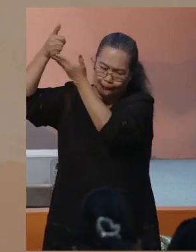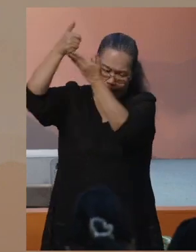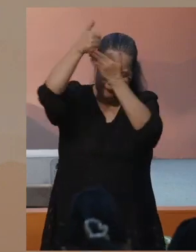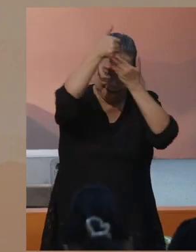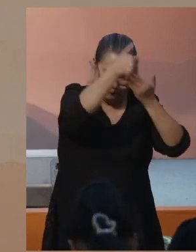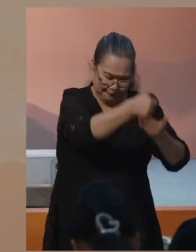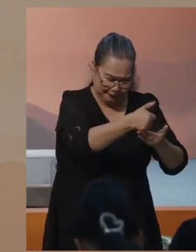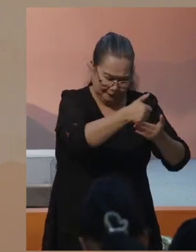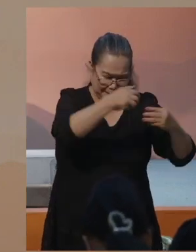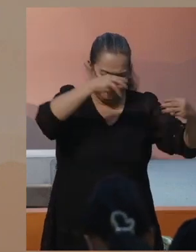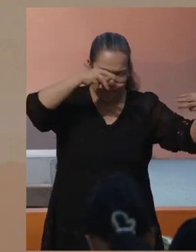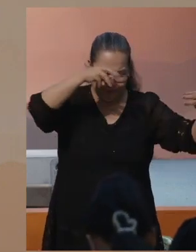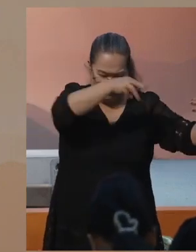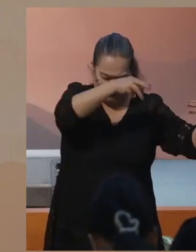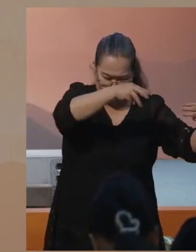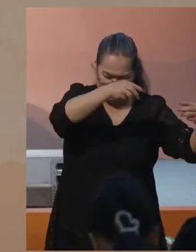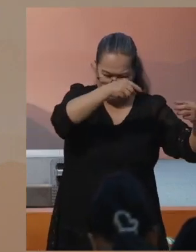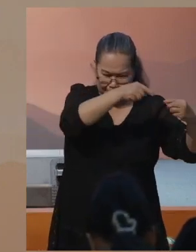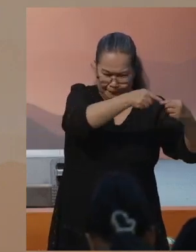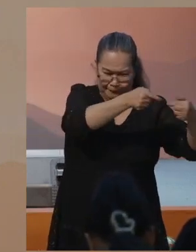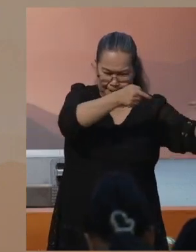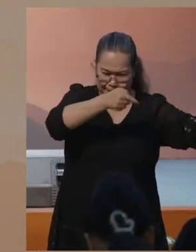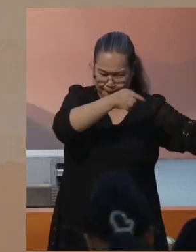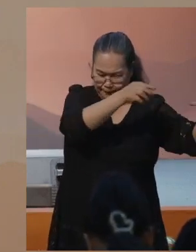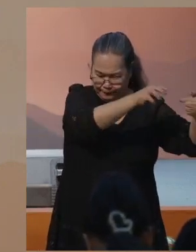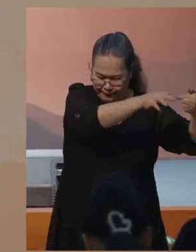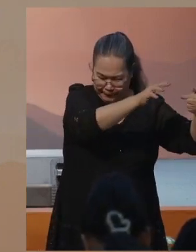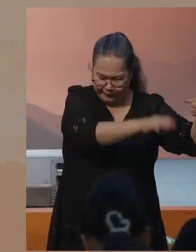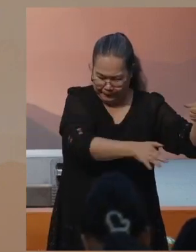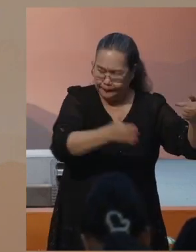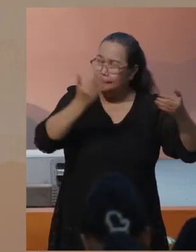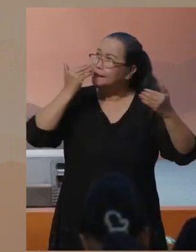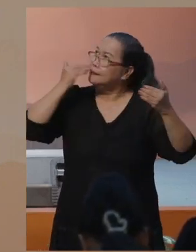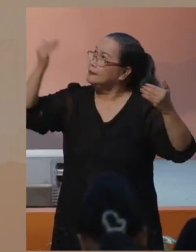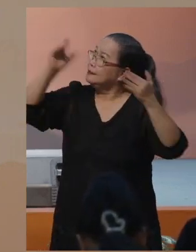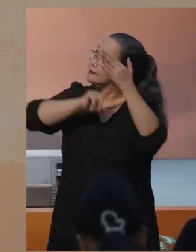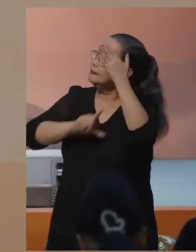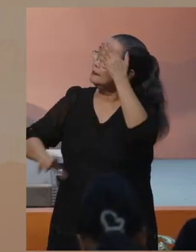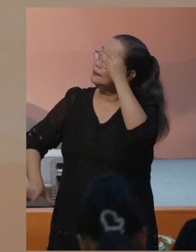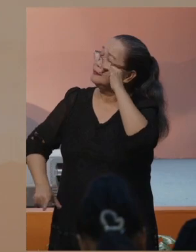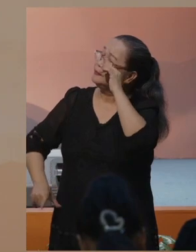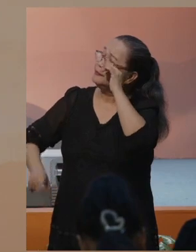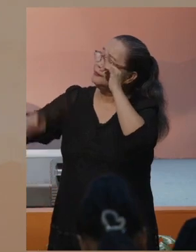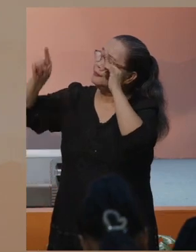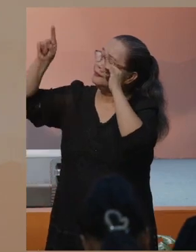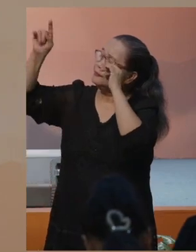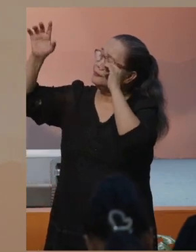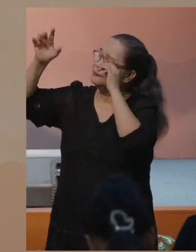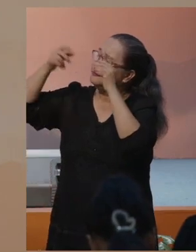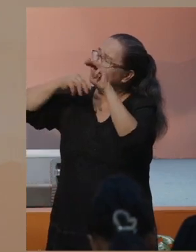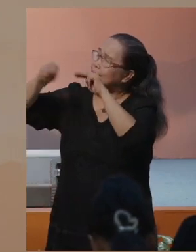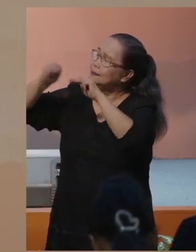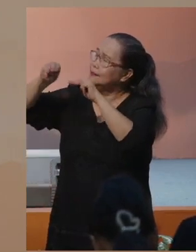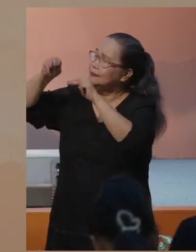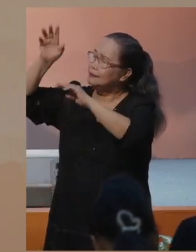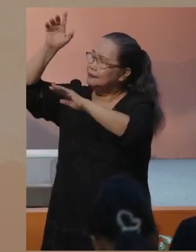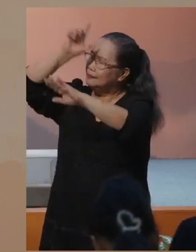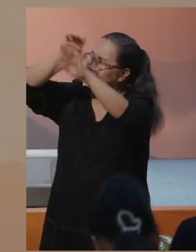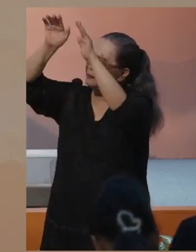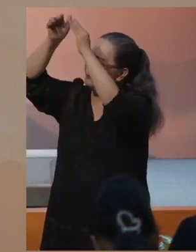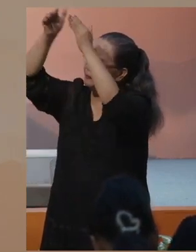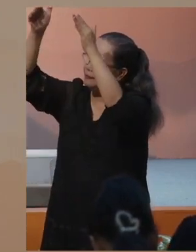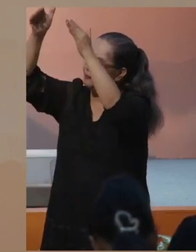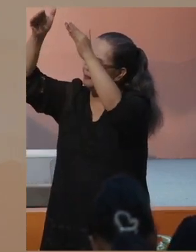at nakipaglaban sa kanilang mga kalaban. Salamat, Panginoon, at inyong pinakilos ang langit at